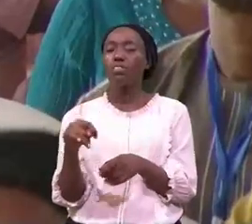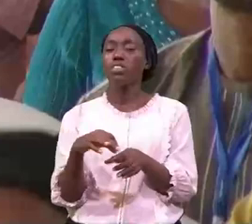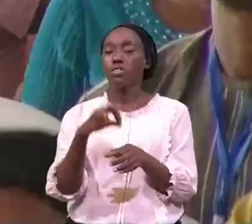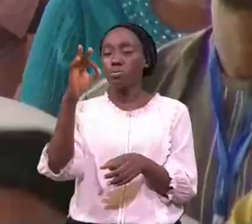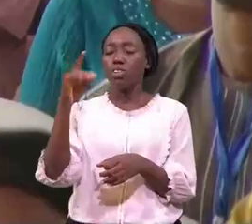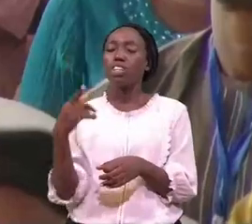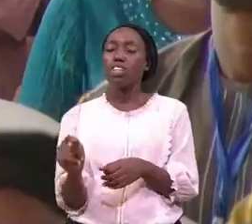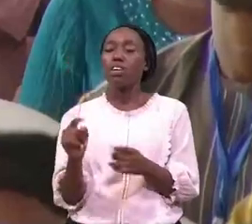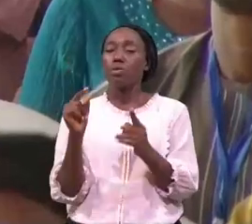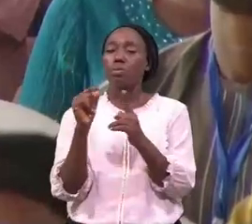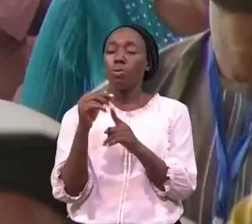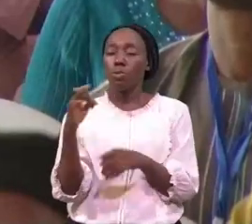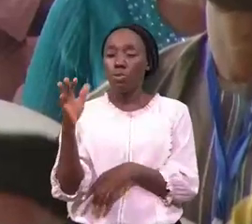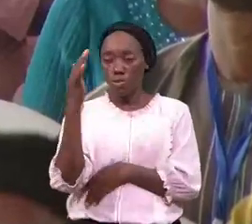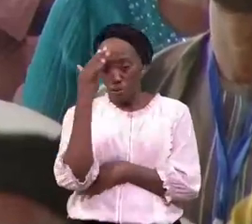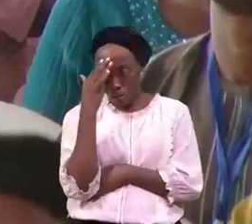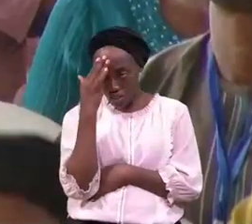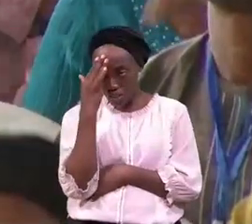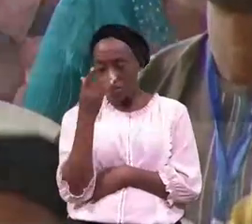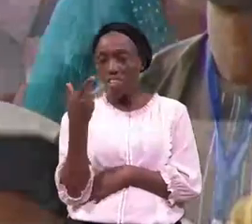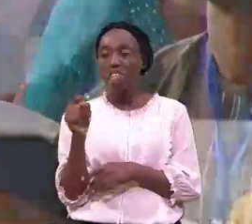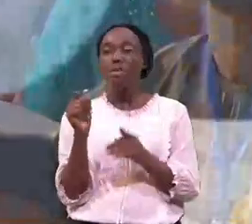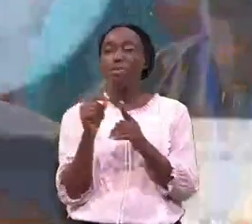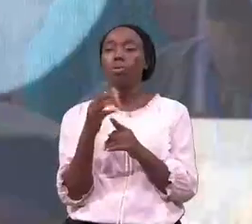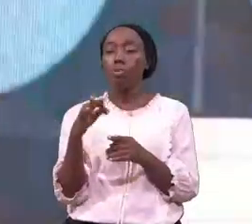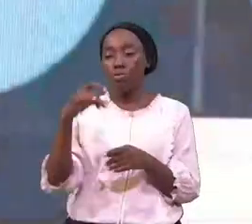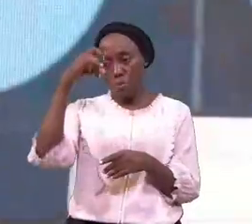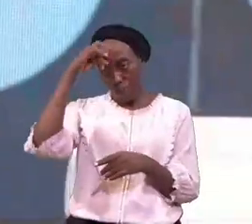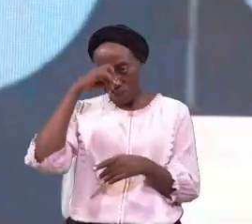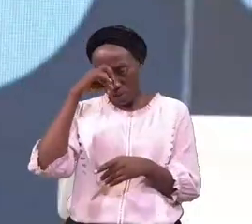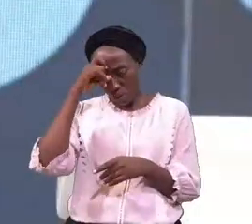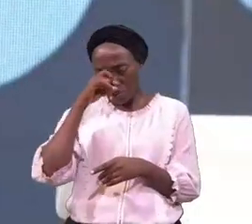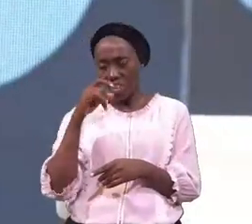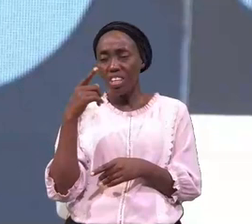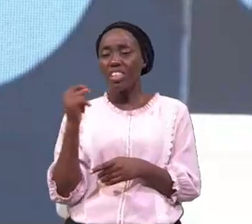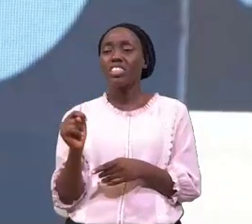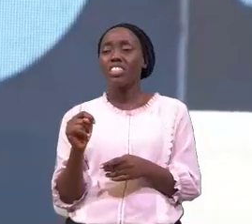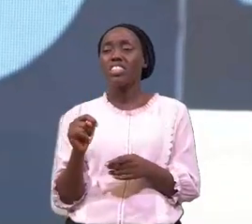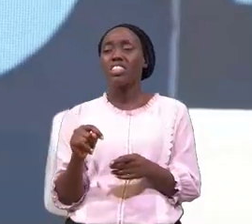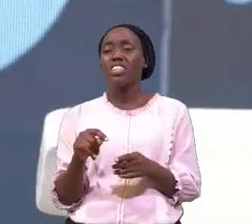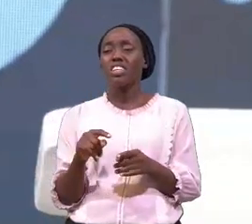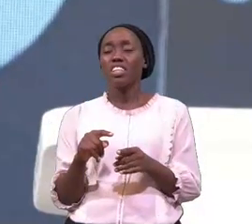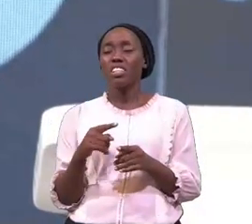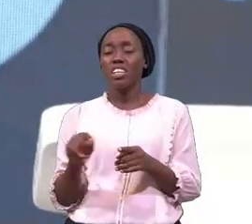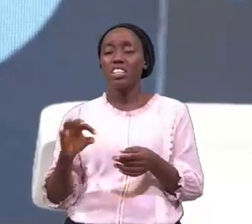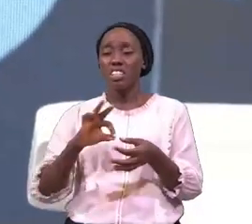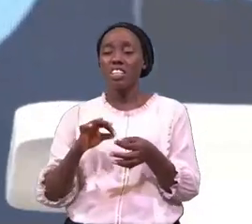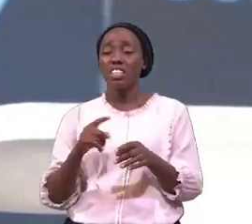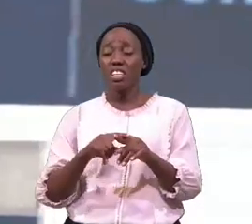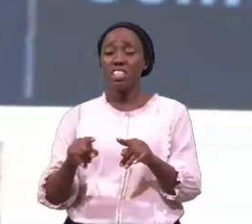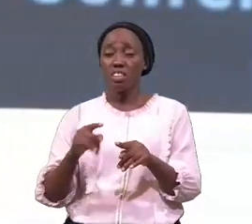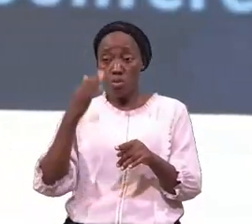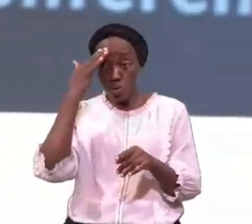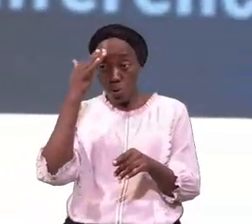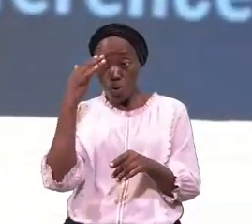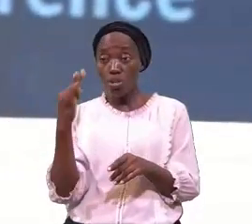La parole de connaissance, la parole de sagesse, le discernement de l'esprit, le don